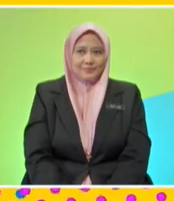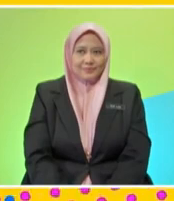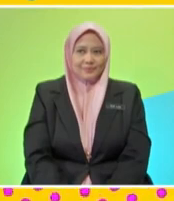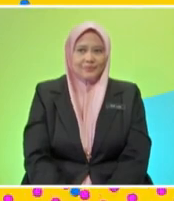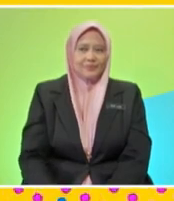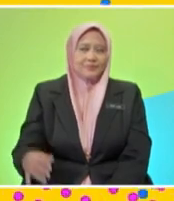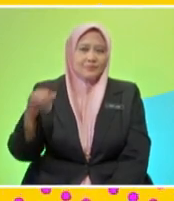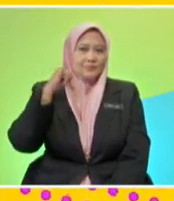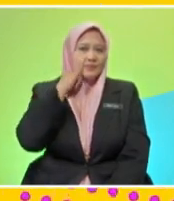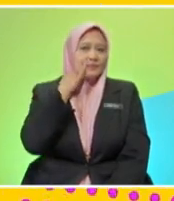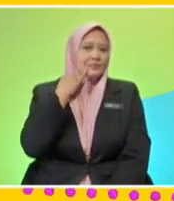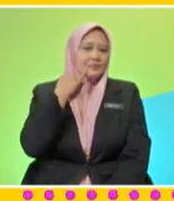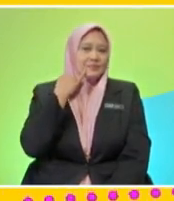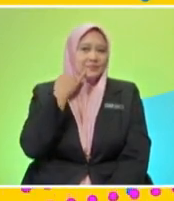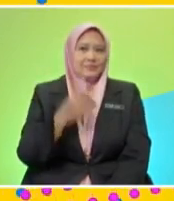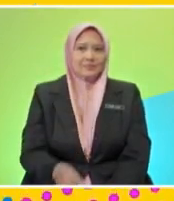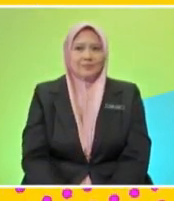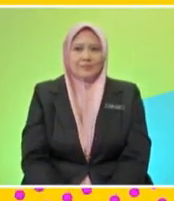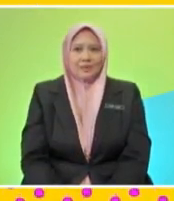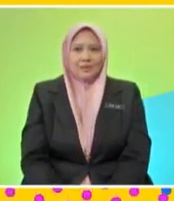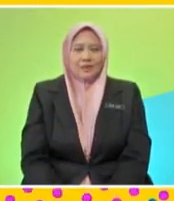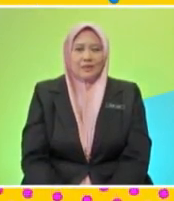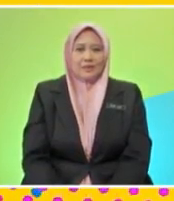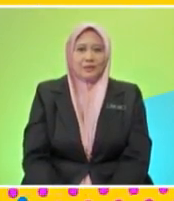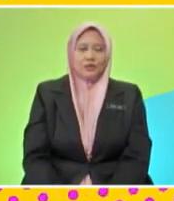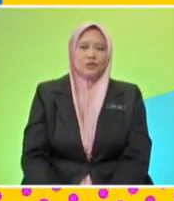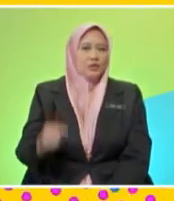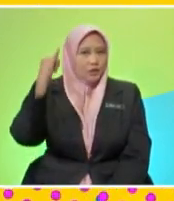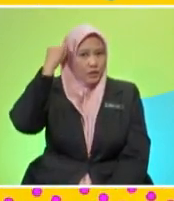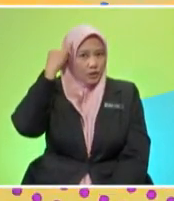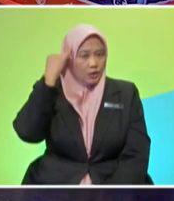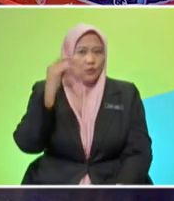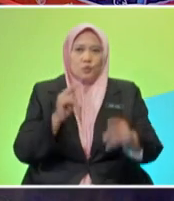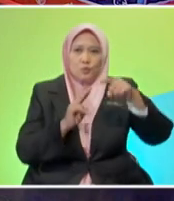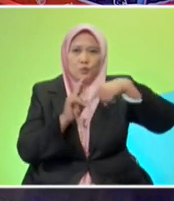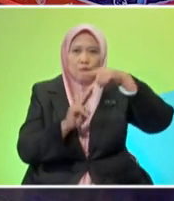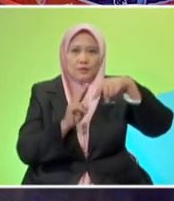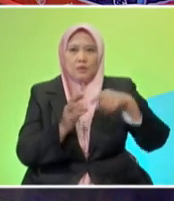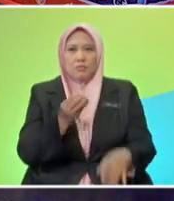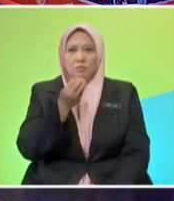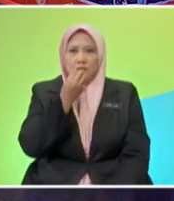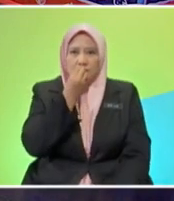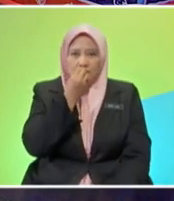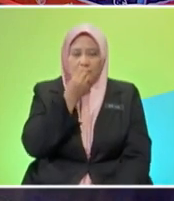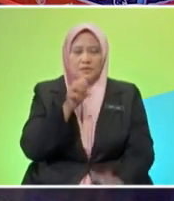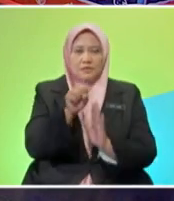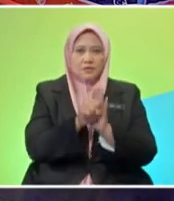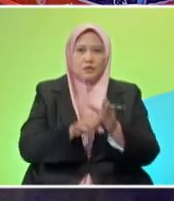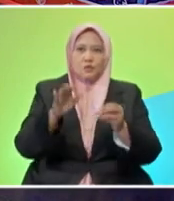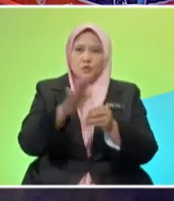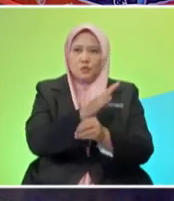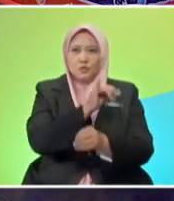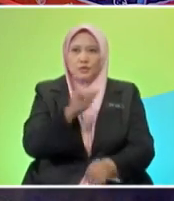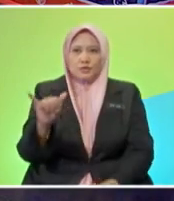Makan secukupnya hasil bijirin. Makan secukupnya hasil bijirin. Nisa rasa betul